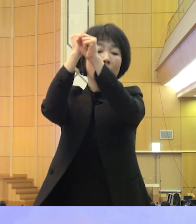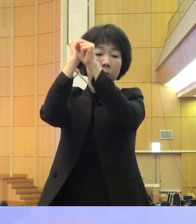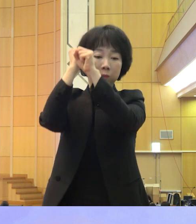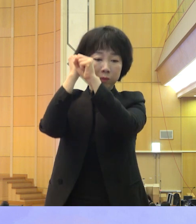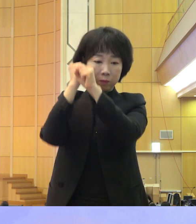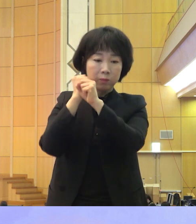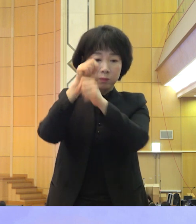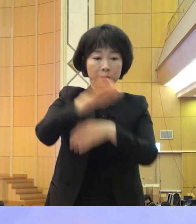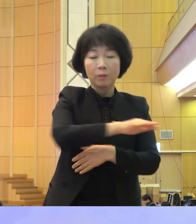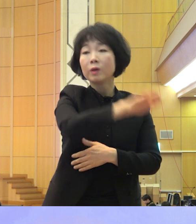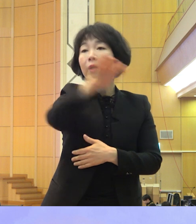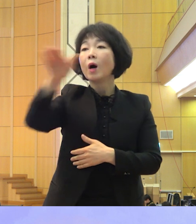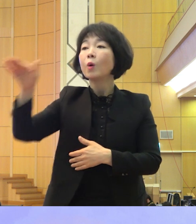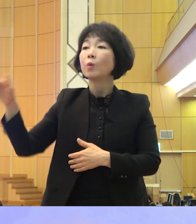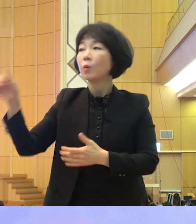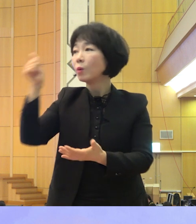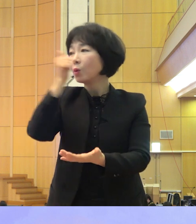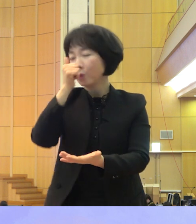지고